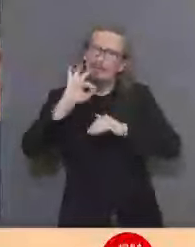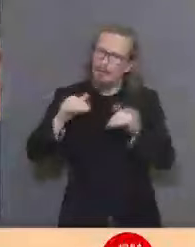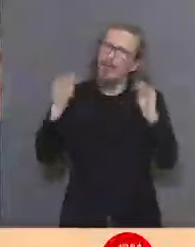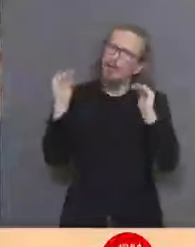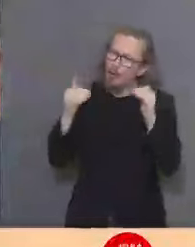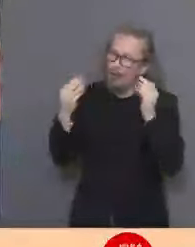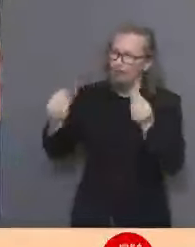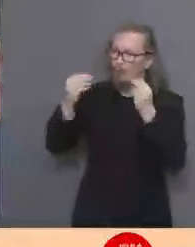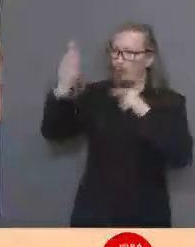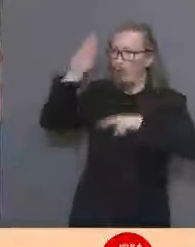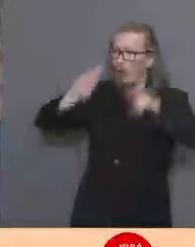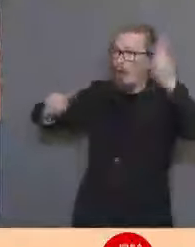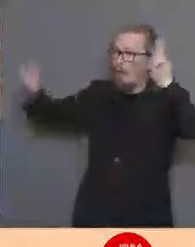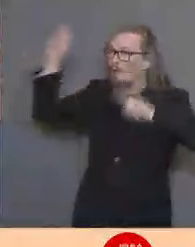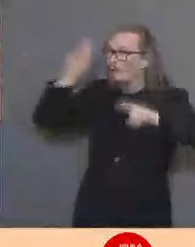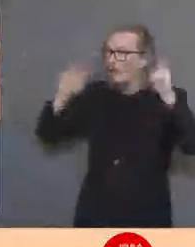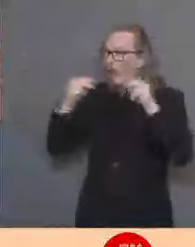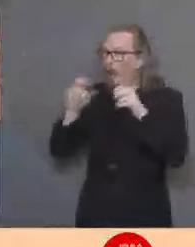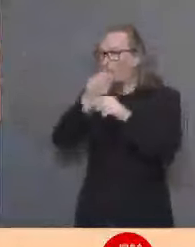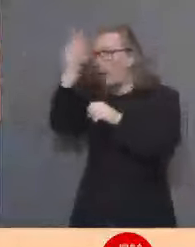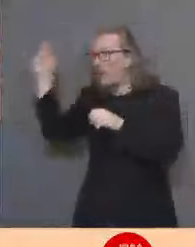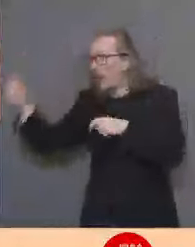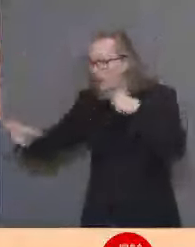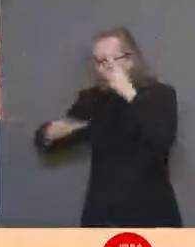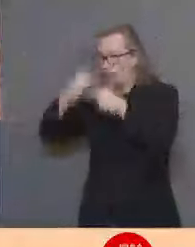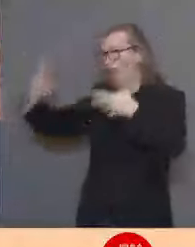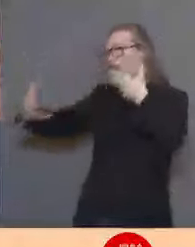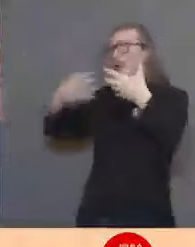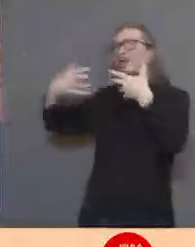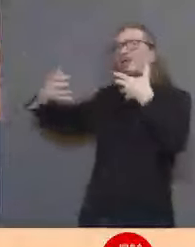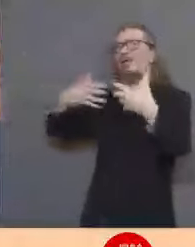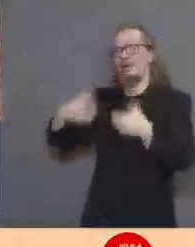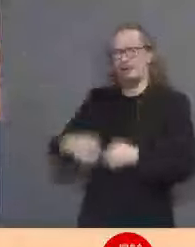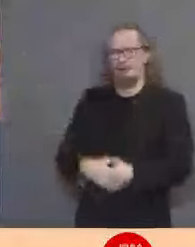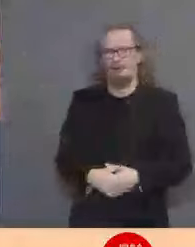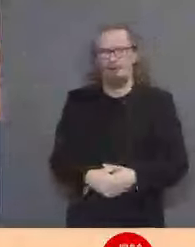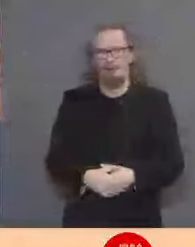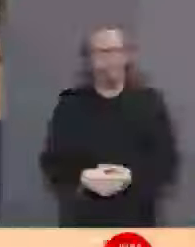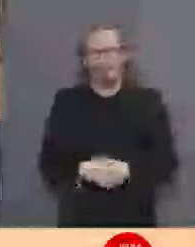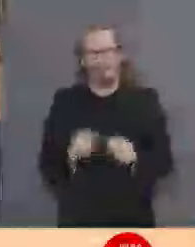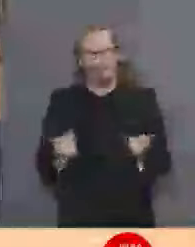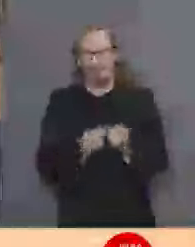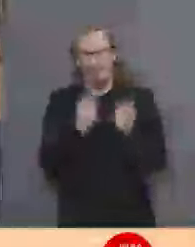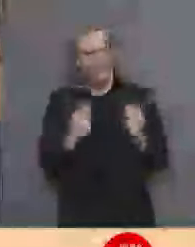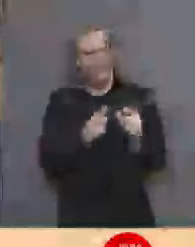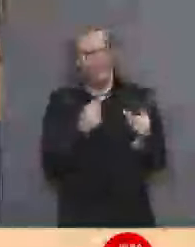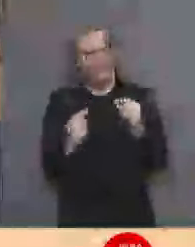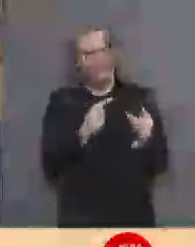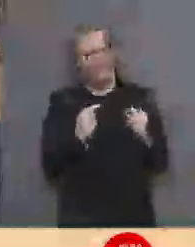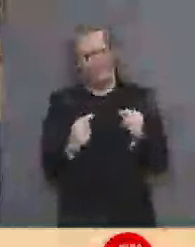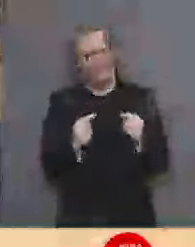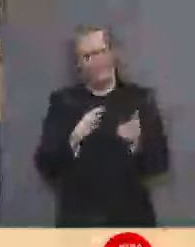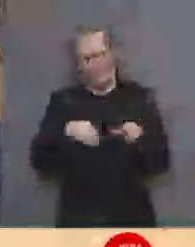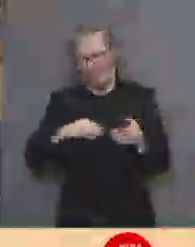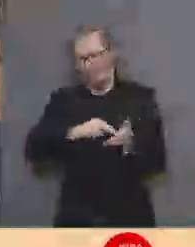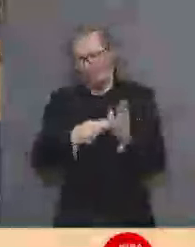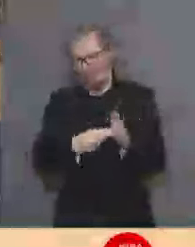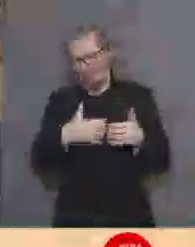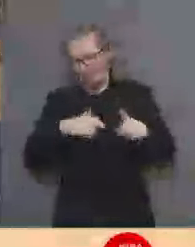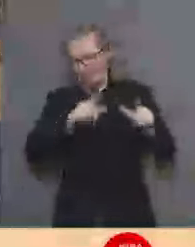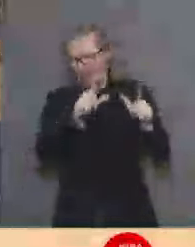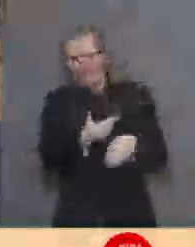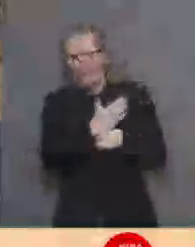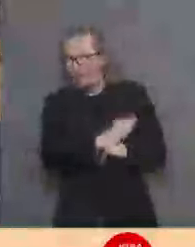et rêver au cœur de sa végétation luxuriante. Ce jardin des plantes avec des équipes techniques et scientifiques,